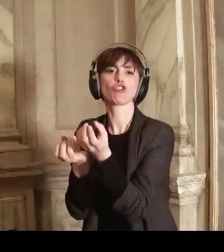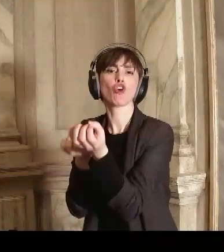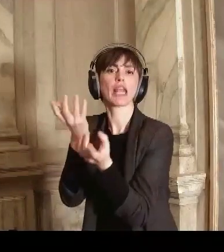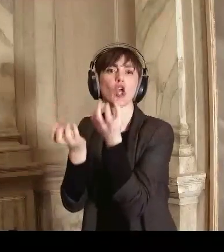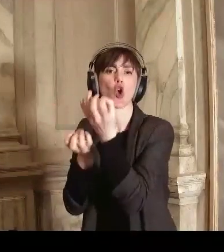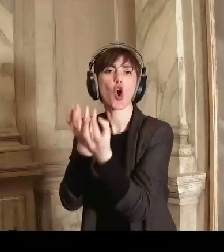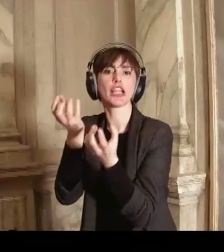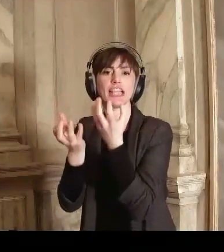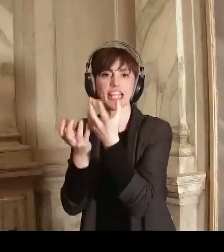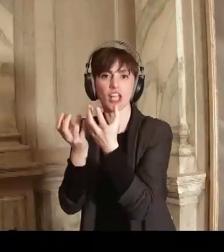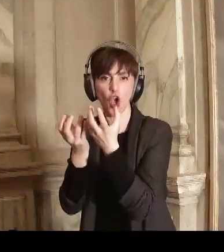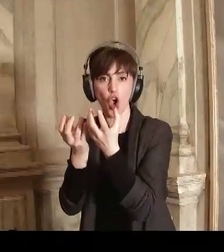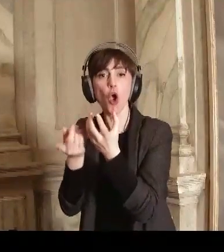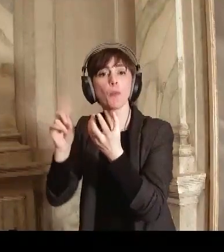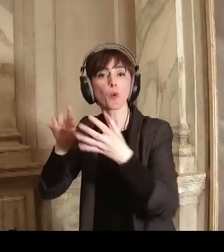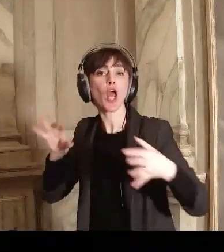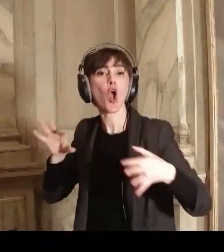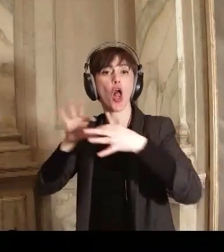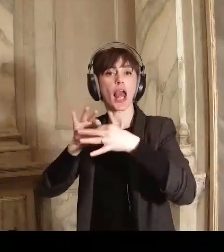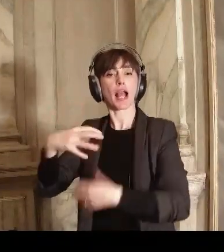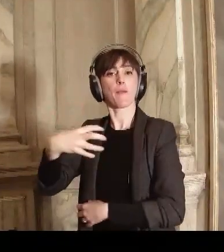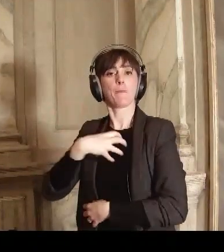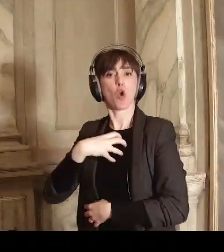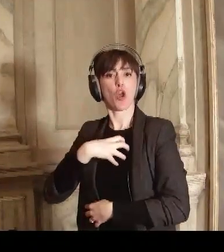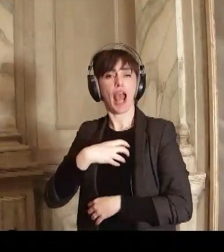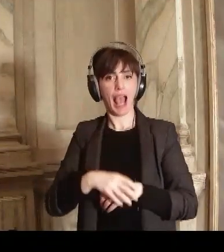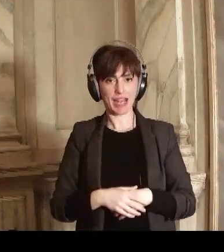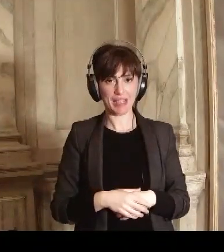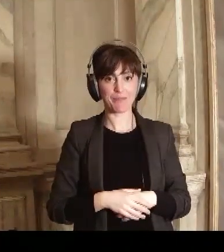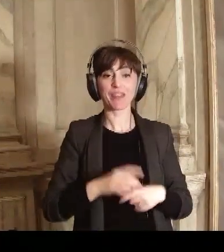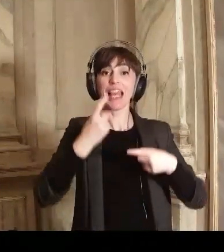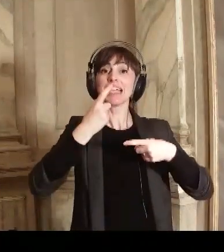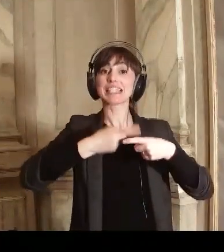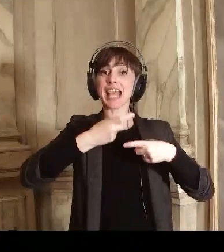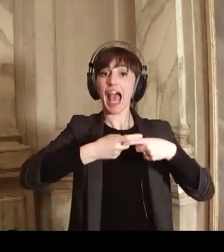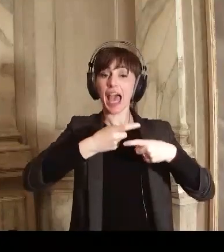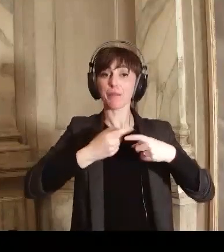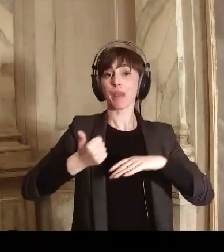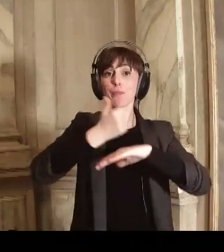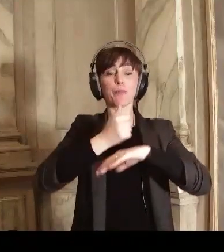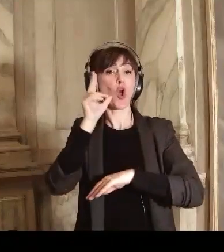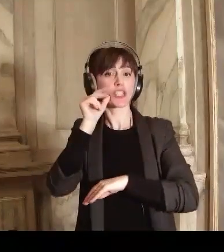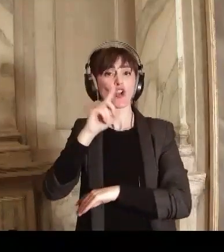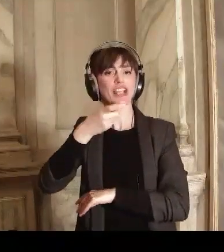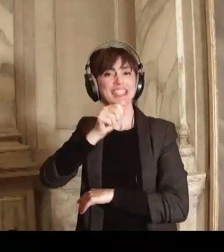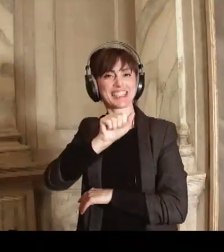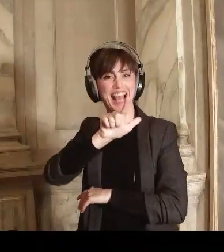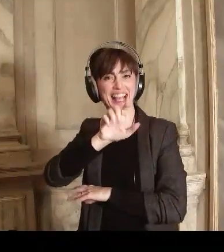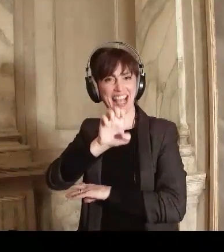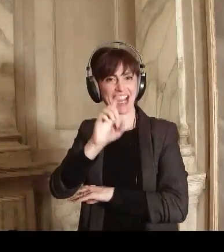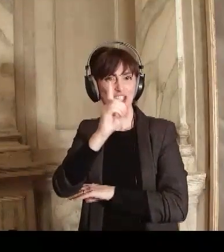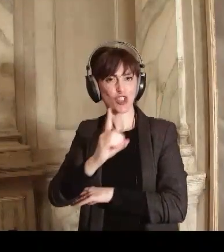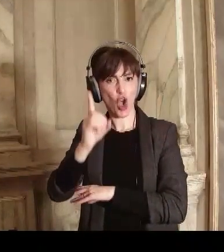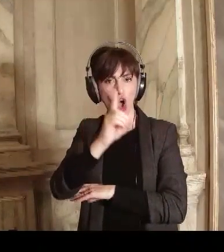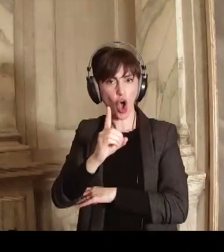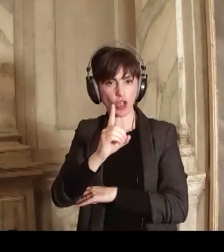Le scarpette rubino di Dorothy vengono calzate per affrontare un viaggio identitario spirituale, una funzione